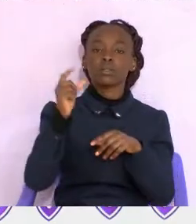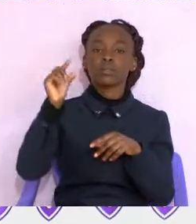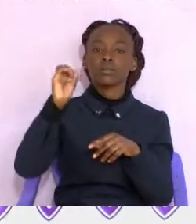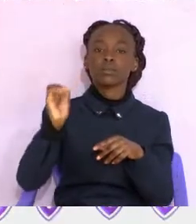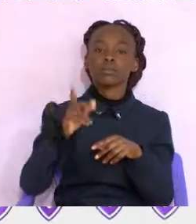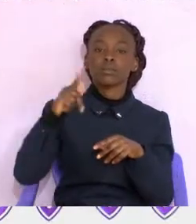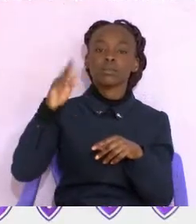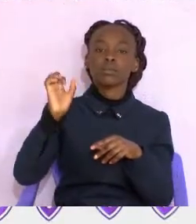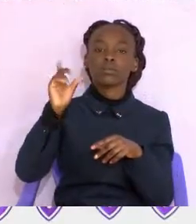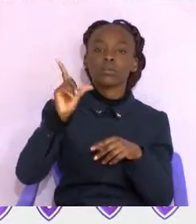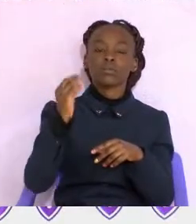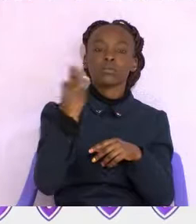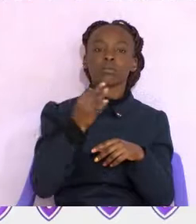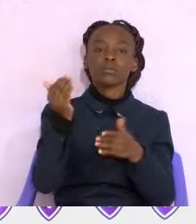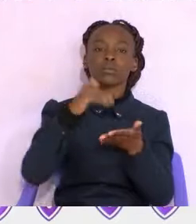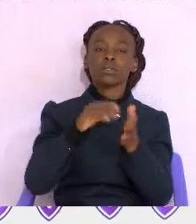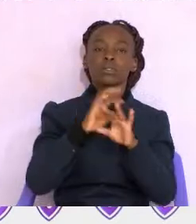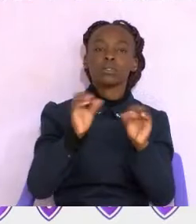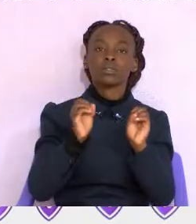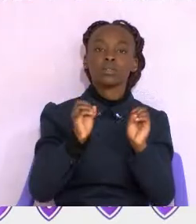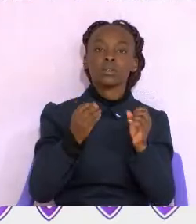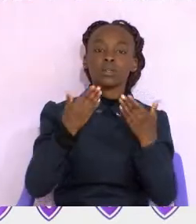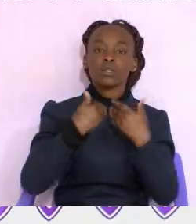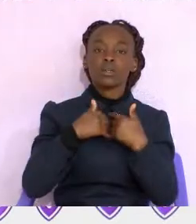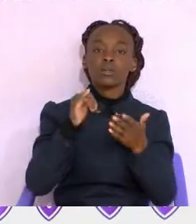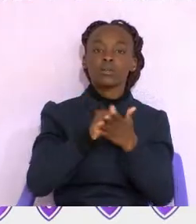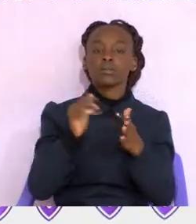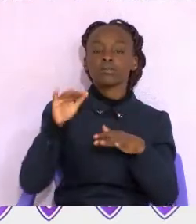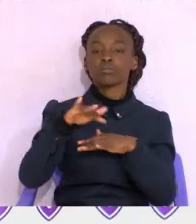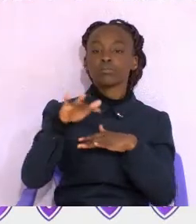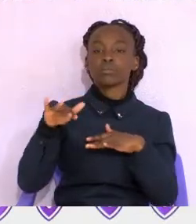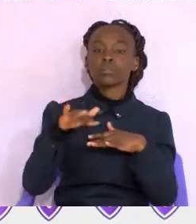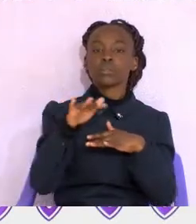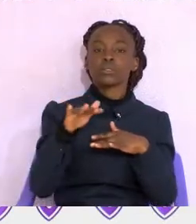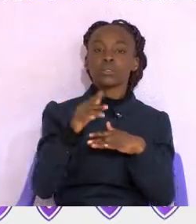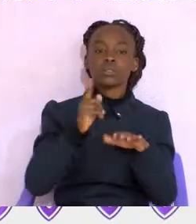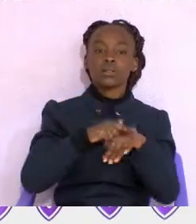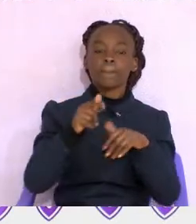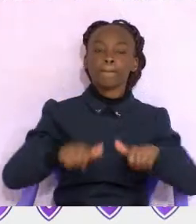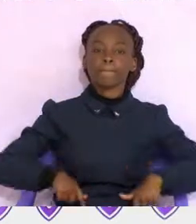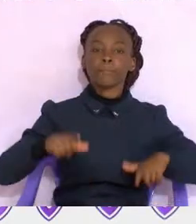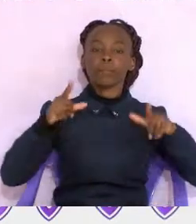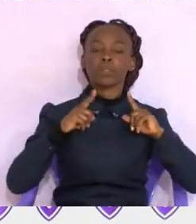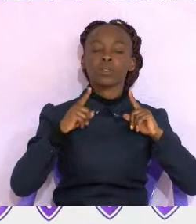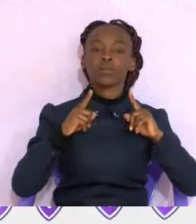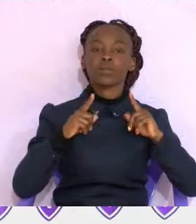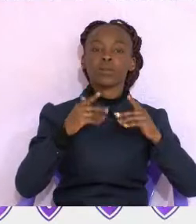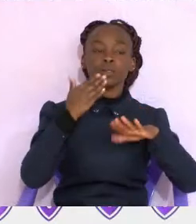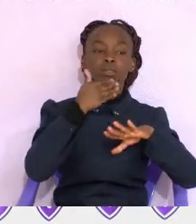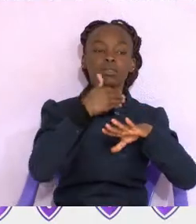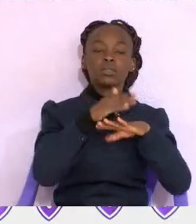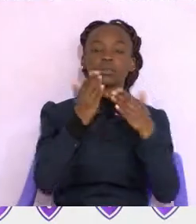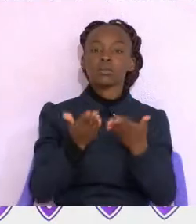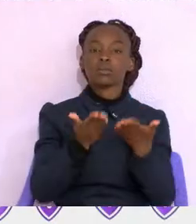hautaihubiri tena. Kwa hiyo chukua nafasi wakati Mungu anakujalia, mradi unaishi, angalia kwamba unatuma ujumbe unaofaa kwa mtu ya